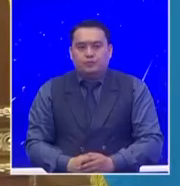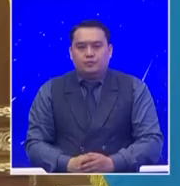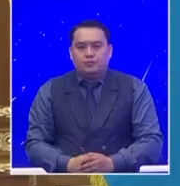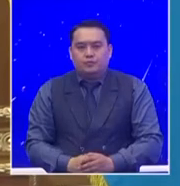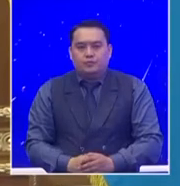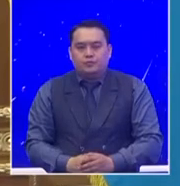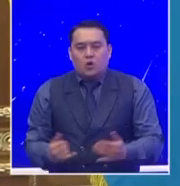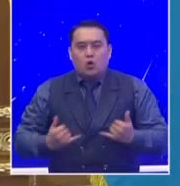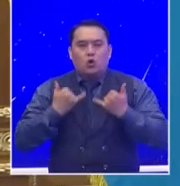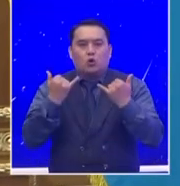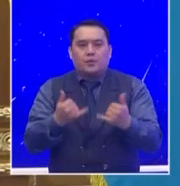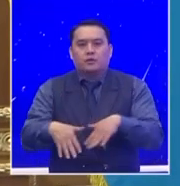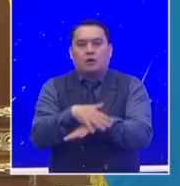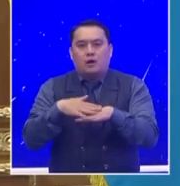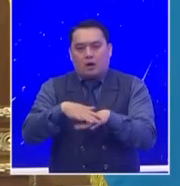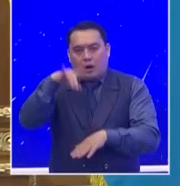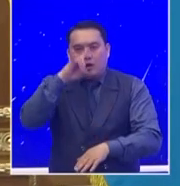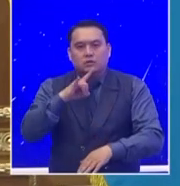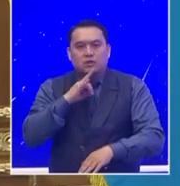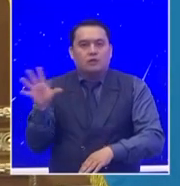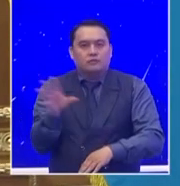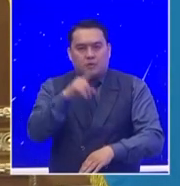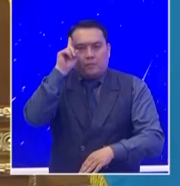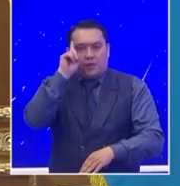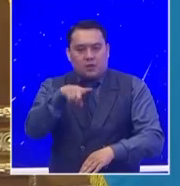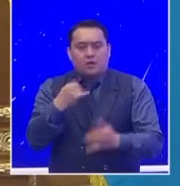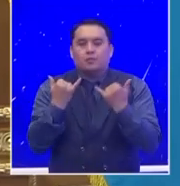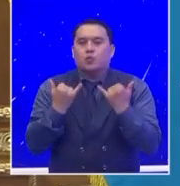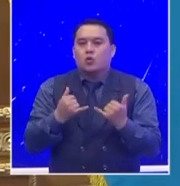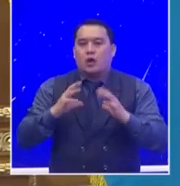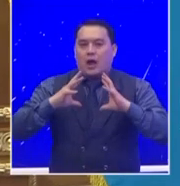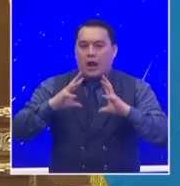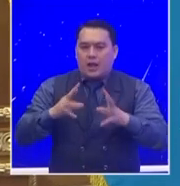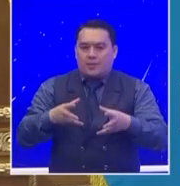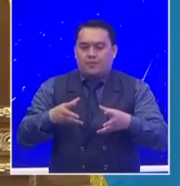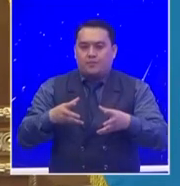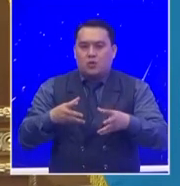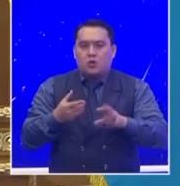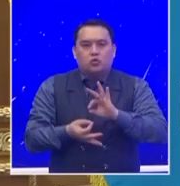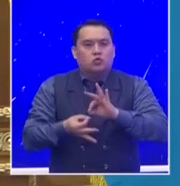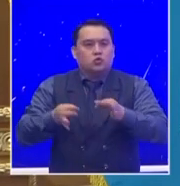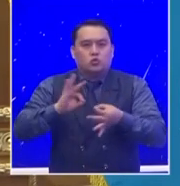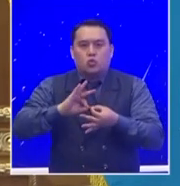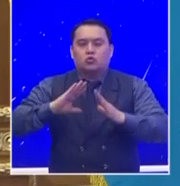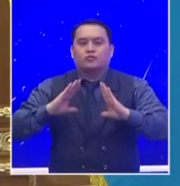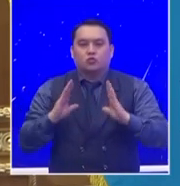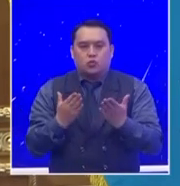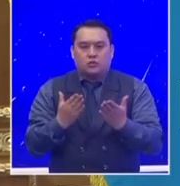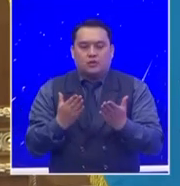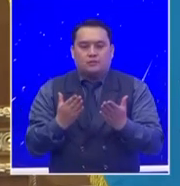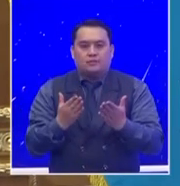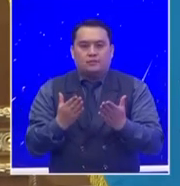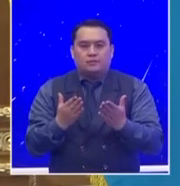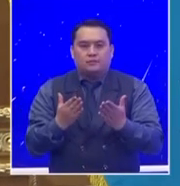Құрметті отандастар, баршаңызға мәлім, қазір бүкіл әлем өте күрделі ахуалды бастан